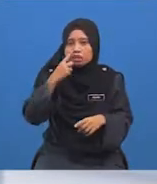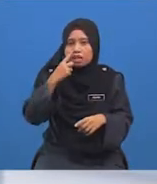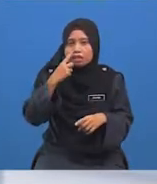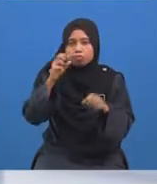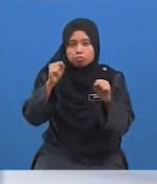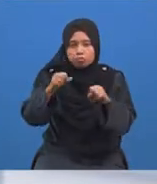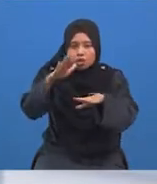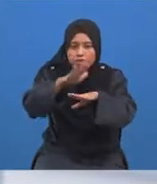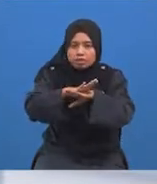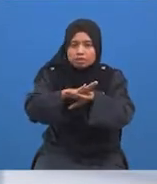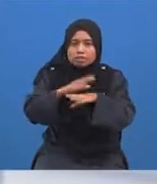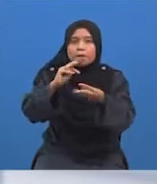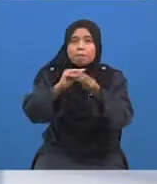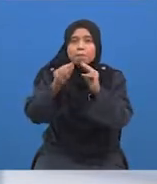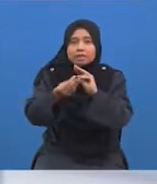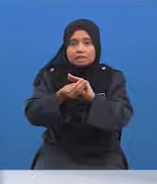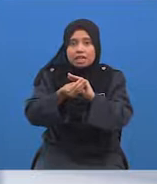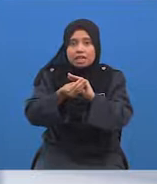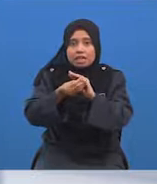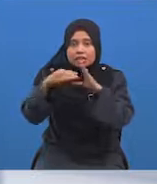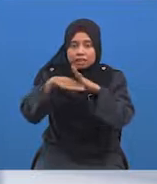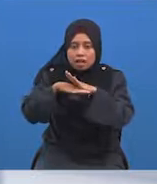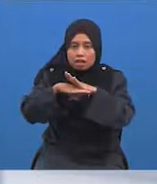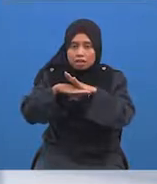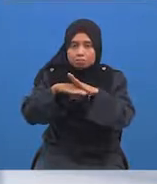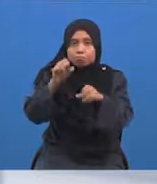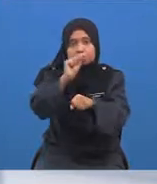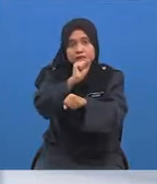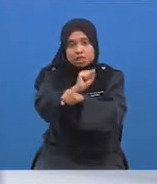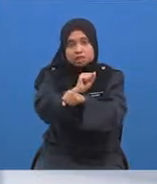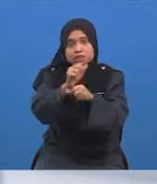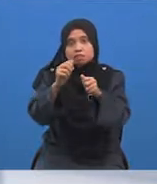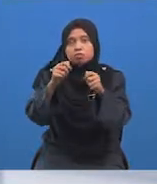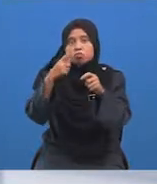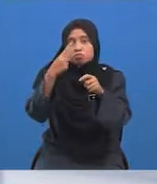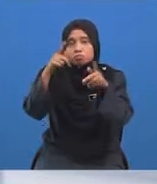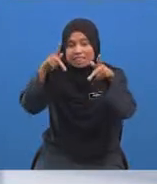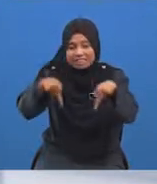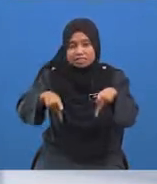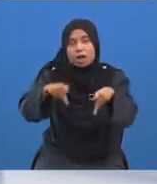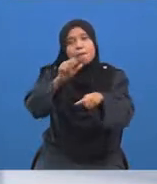boleh mengatasi masalah stres dalam kalangan pekerja melalui pelbagai kaedah.